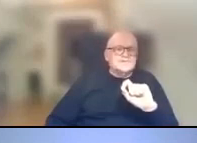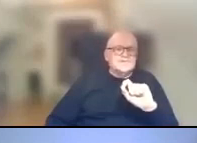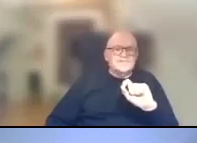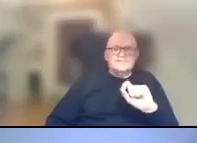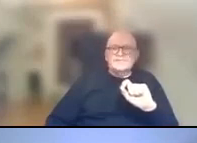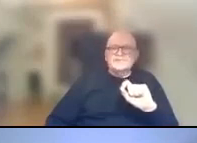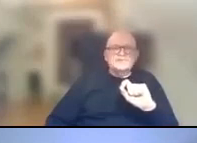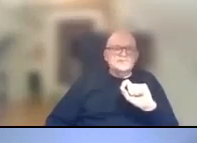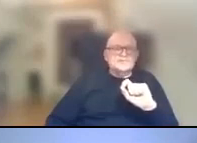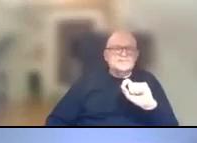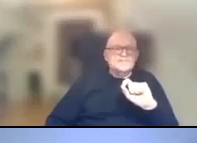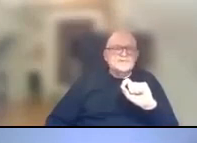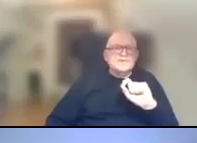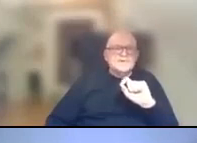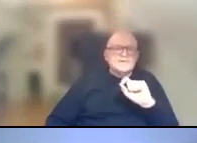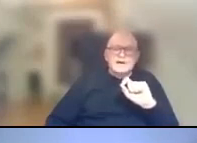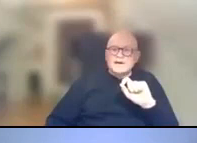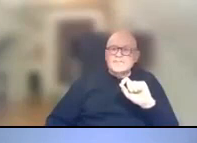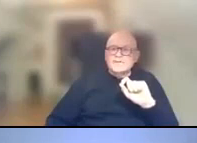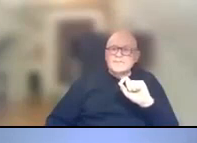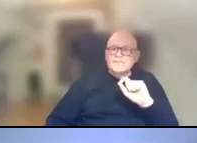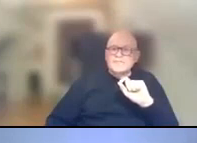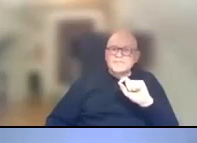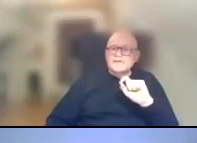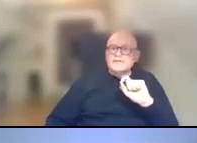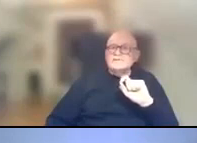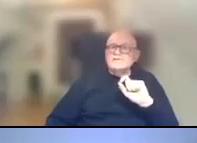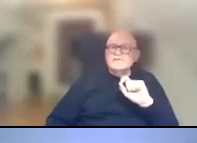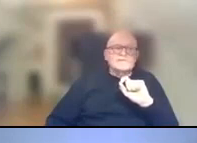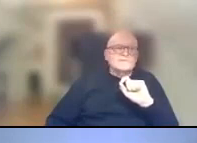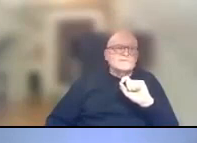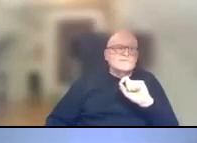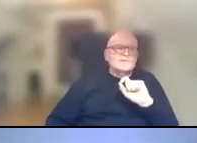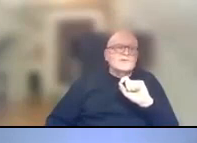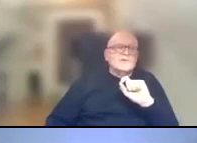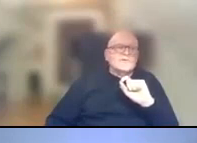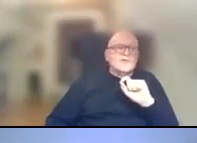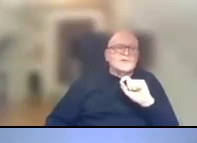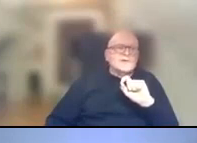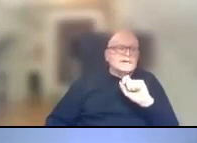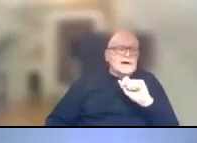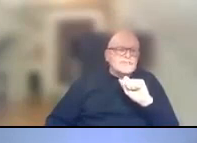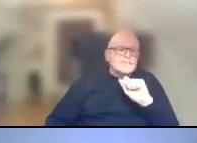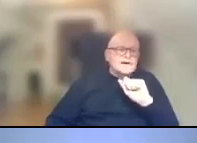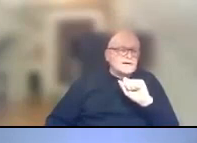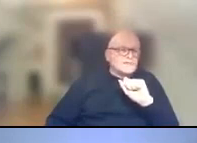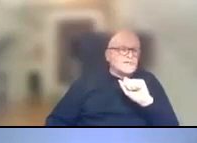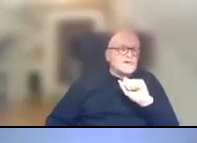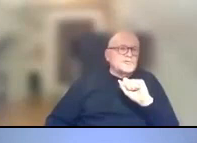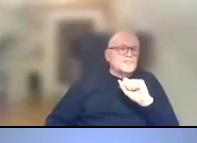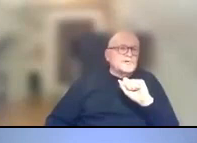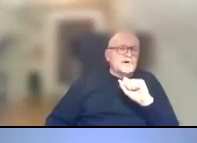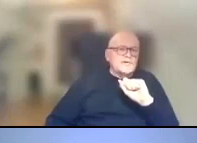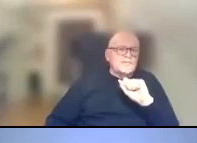Delmenhorst 56 Menschen tötet. Da kann man mit Fug und Recht reden von einer